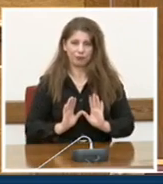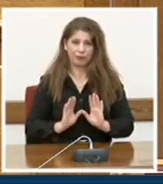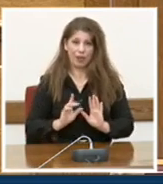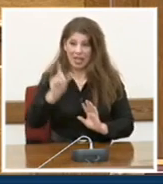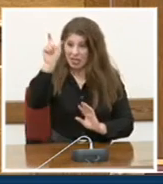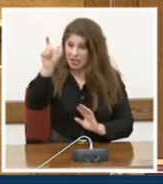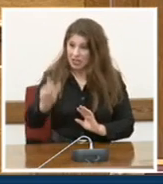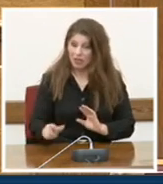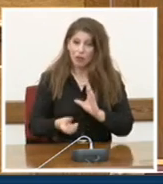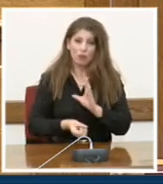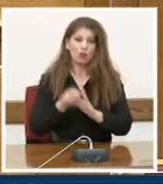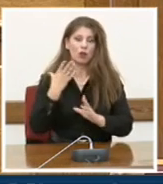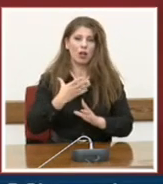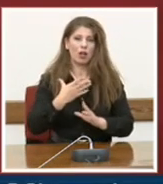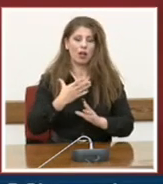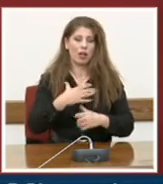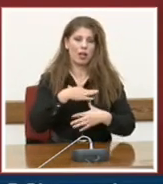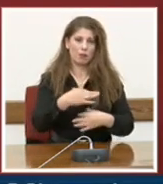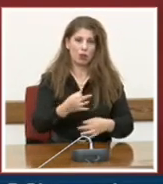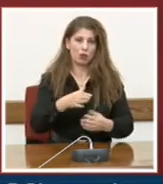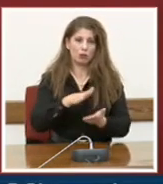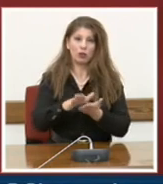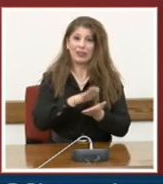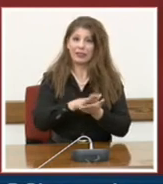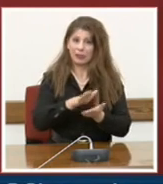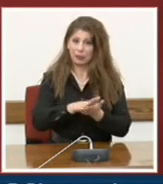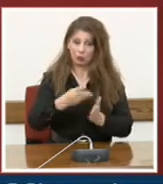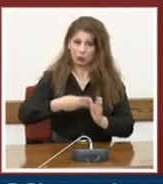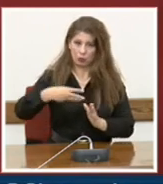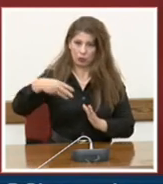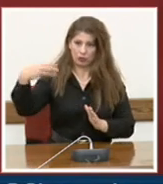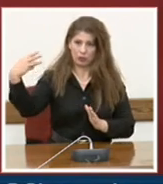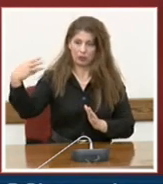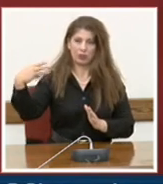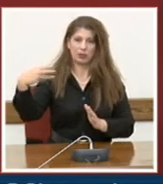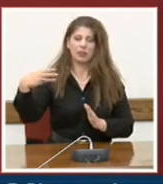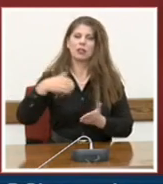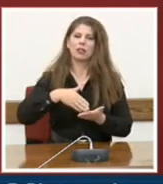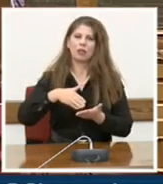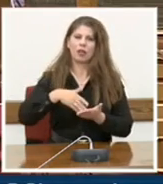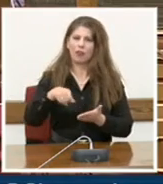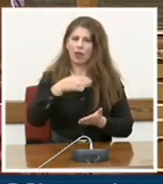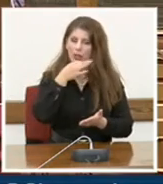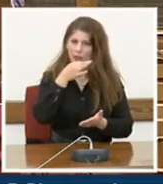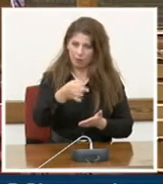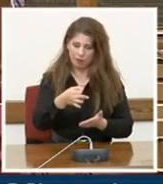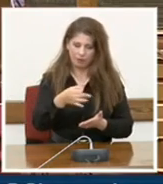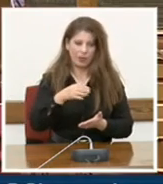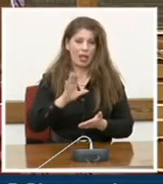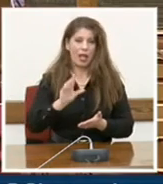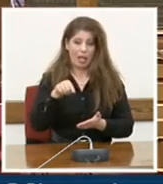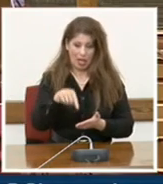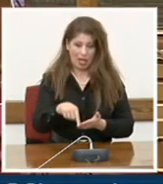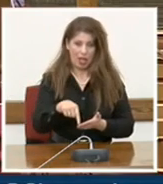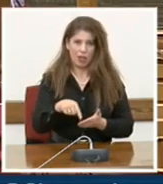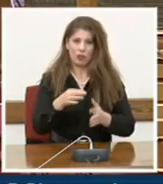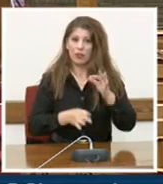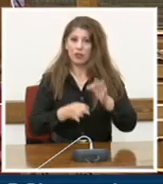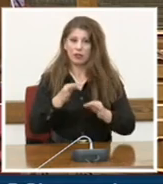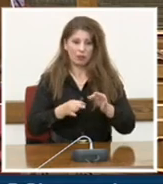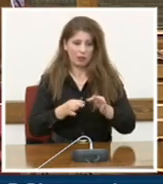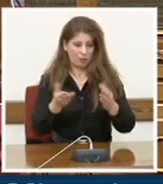ΣΥΡΙΖΑ το διευκρίνησε. Είπε ακριβώς εισαγωγικά, εδώ δεν μιλάμε να συγκρίνουμε δύο κόμματα, γιατί δεν έχουμε